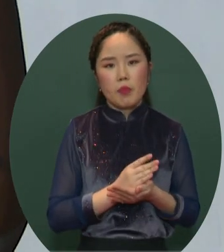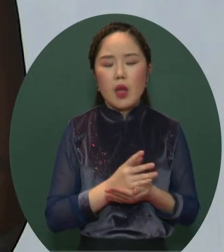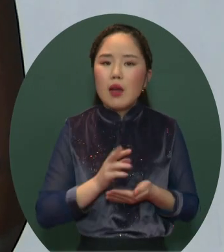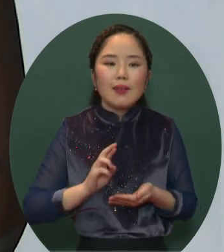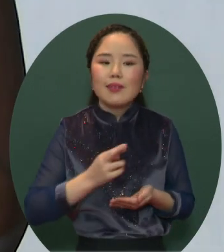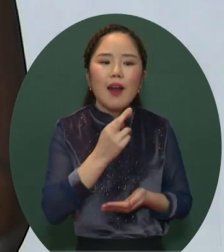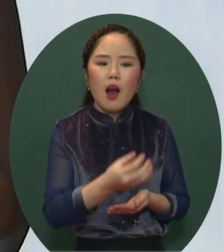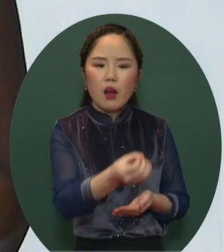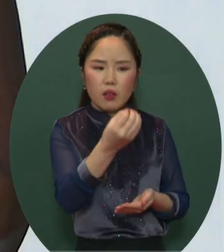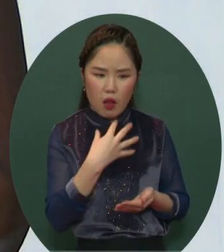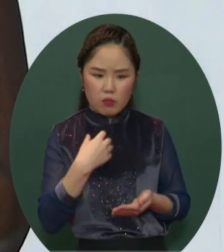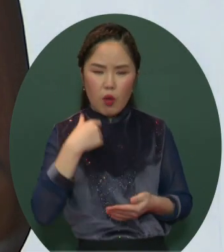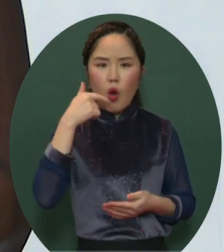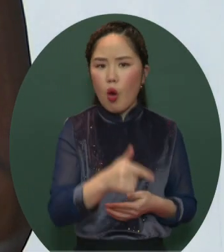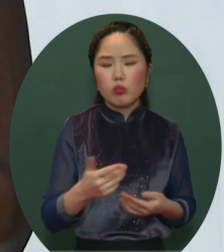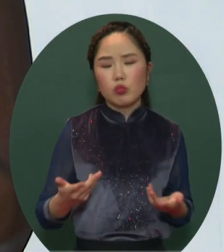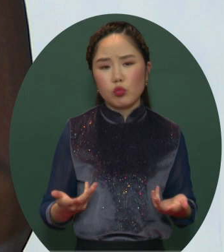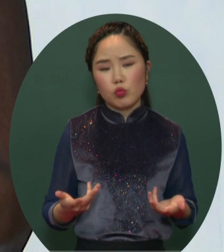болохоор гомдоод байгаа вэ?